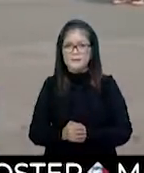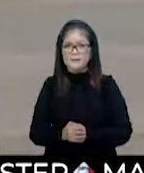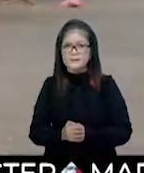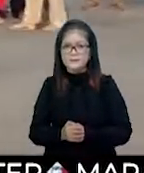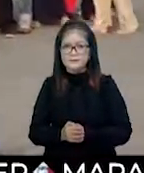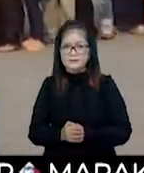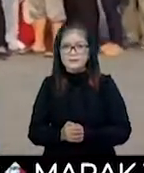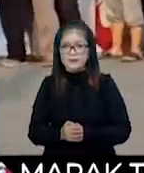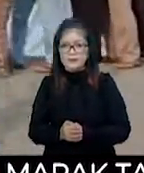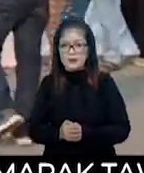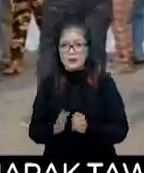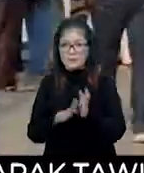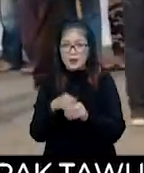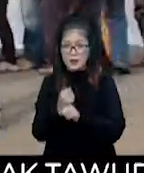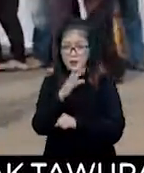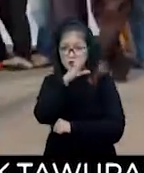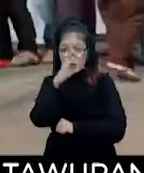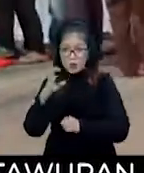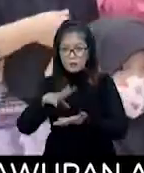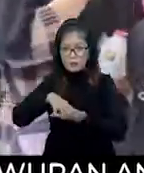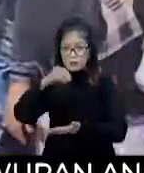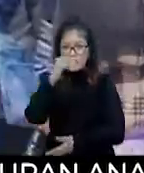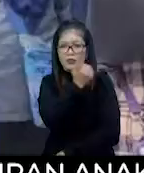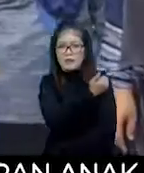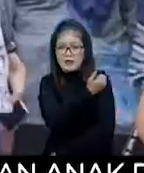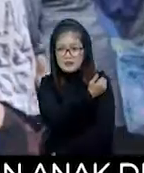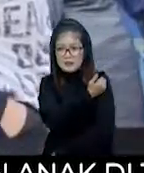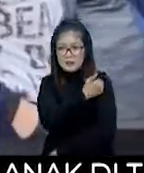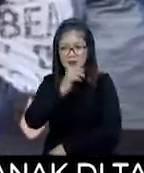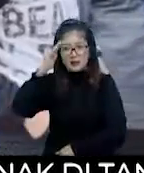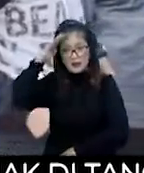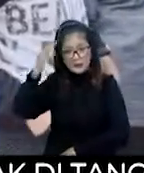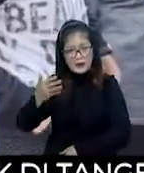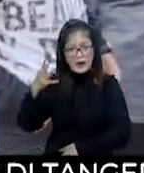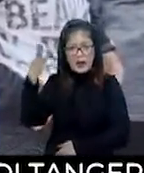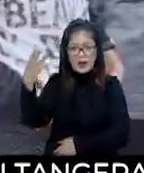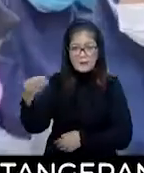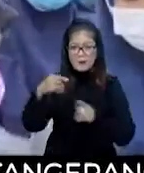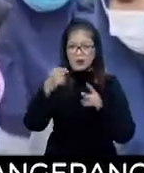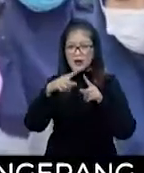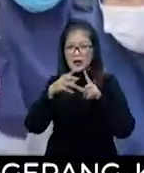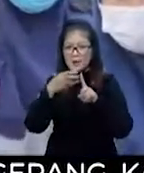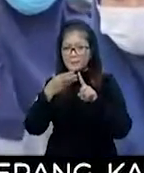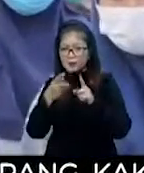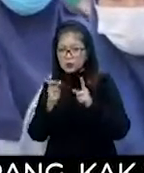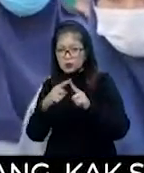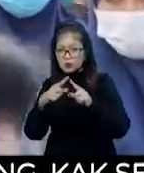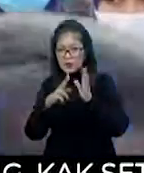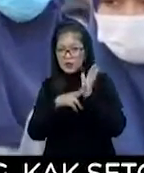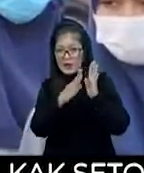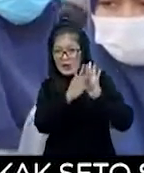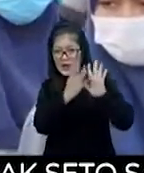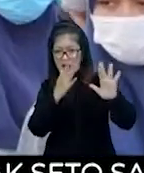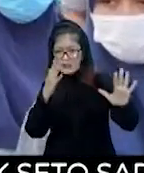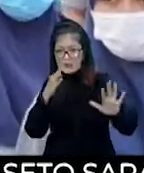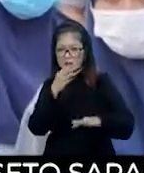Hingga Minggu sore, gerai vaksinasi warga di Terminal Kampung Rambutan, Jakarta Timur masih dipadati warga. Meski tengah berpuasa dan cuaca